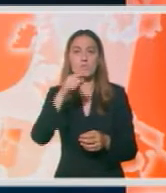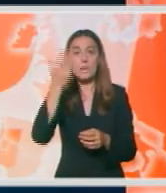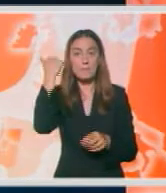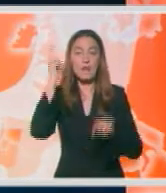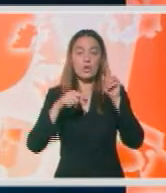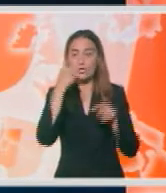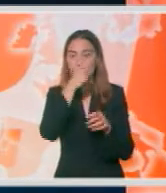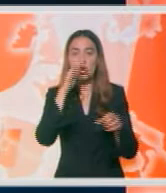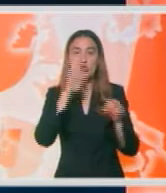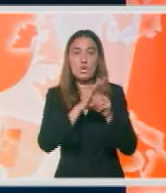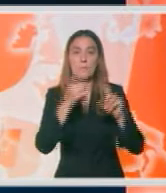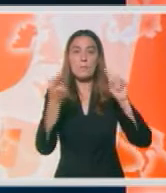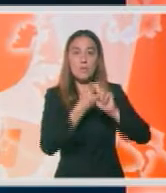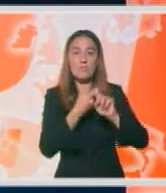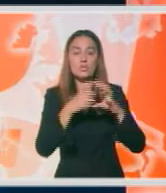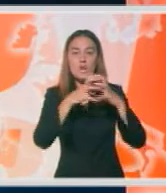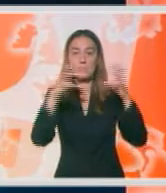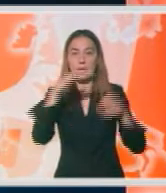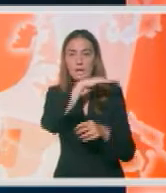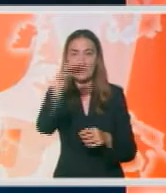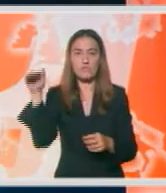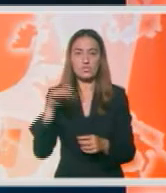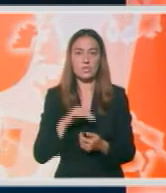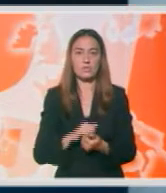što se čep poveže sa tankerima na površini.